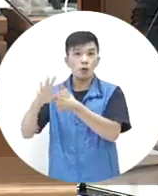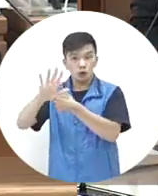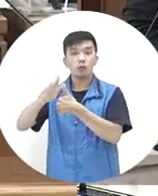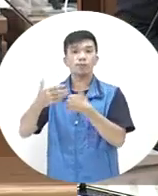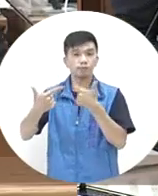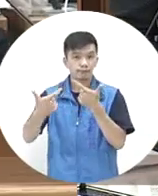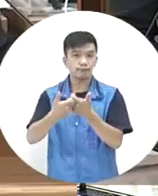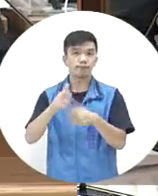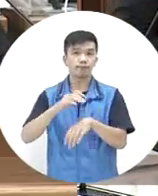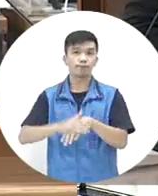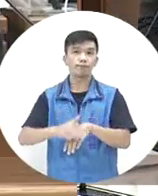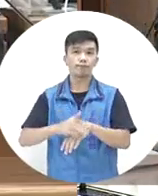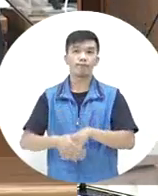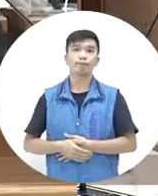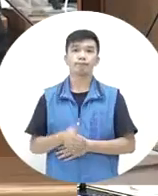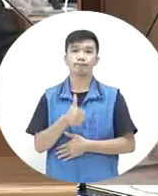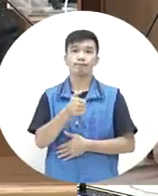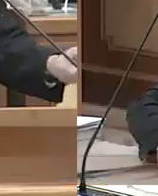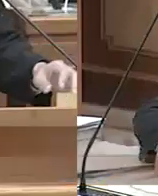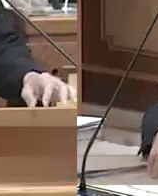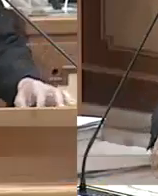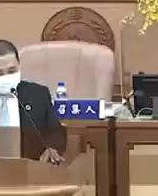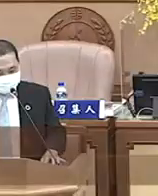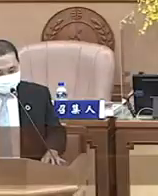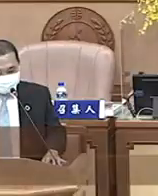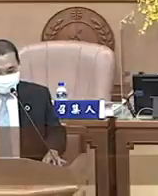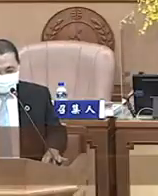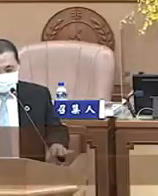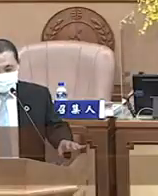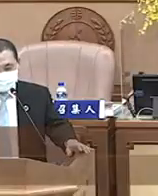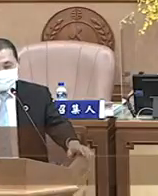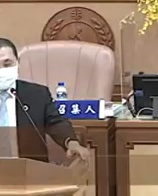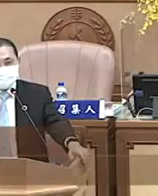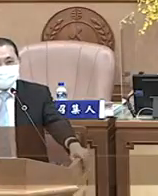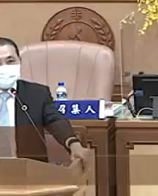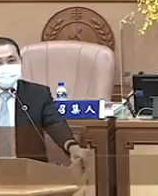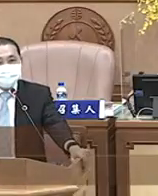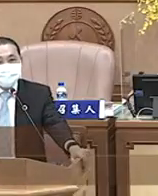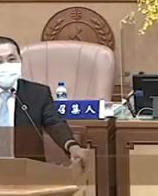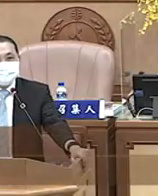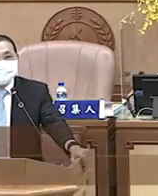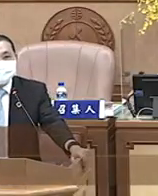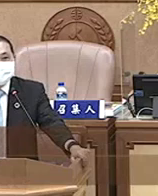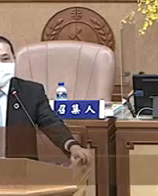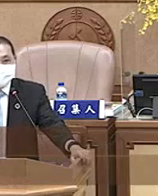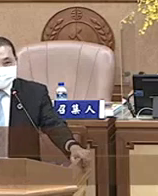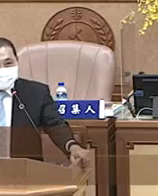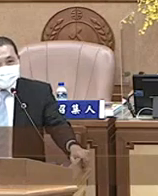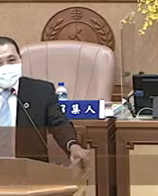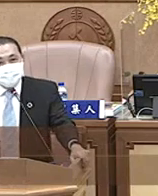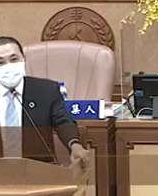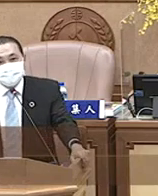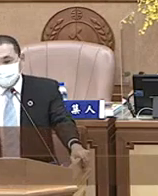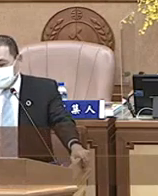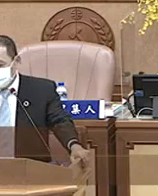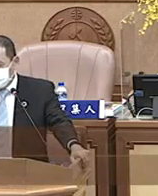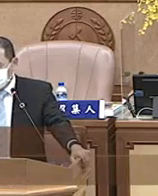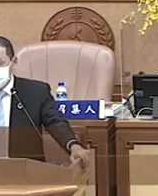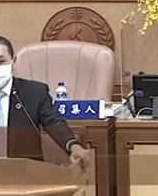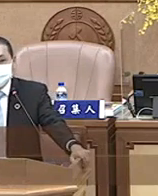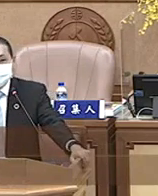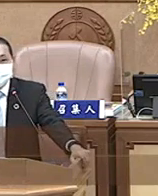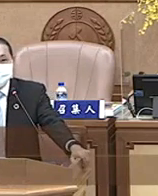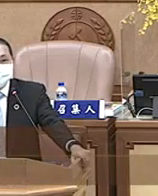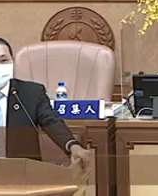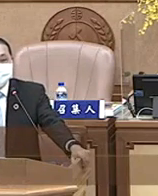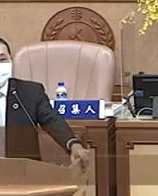长。请下一位。 好，谢谢市长。市长好，好， 你好。 您是